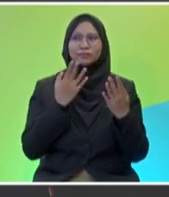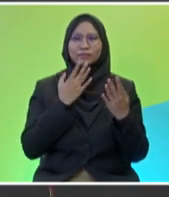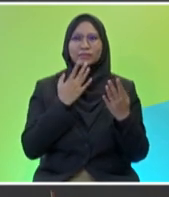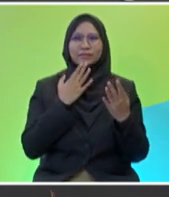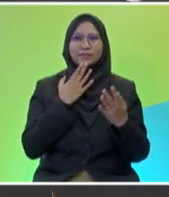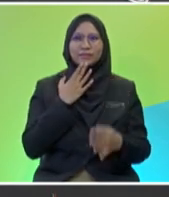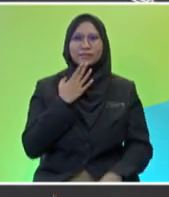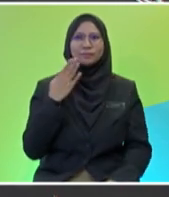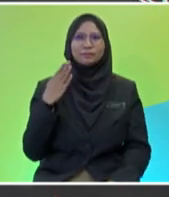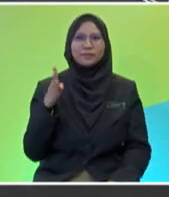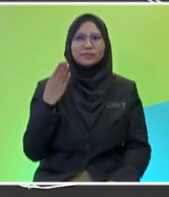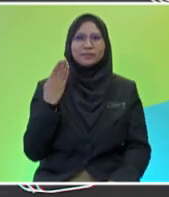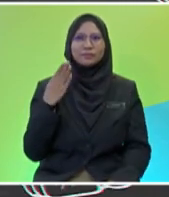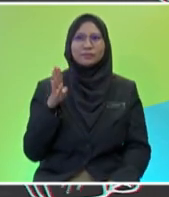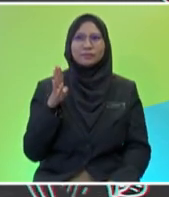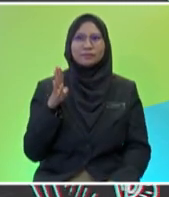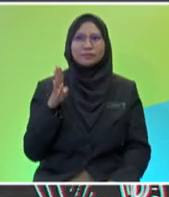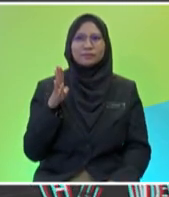warna biru